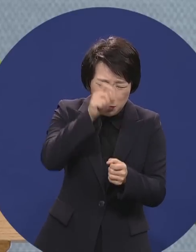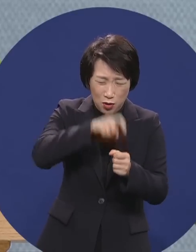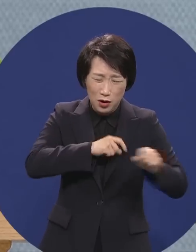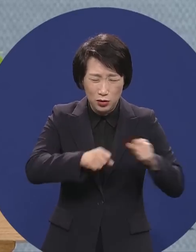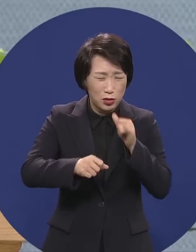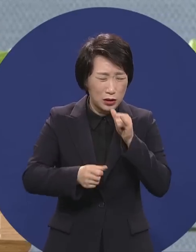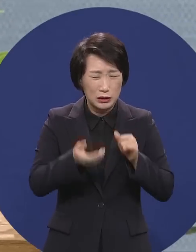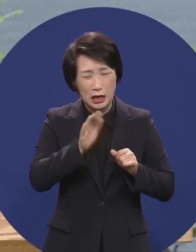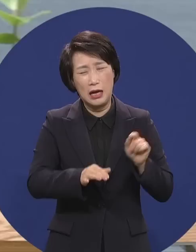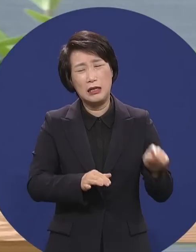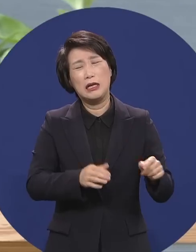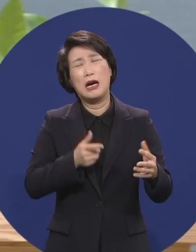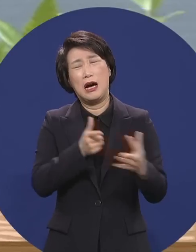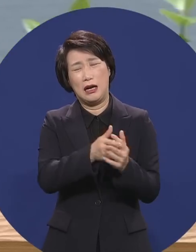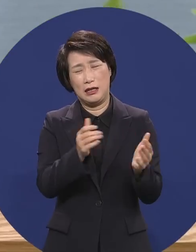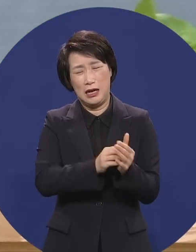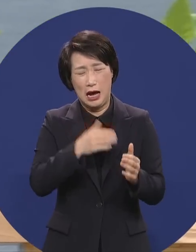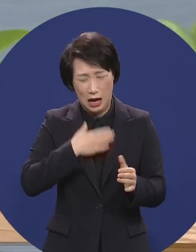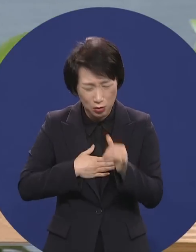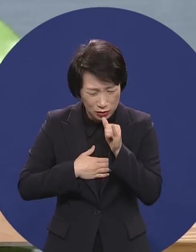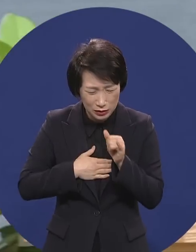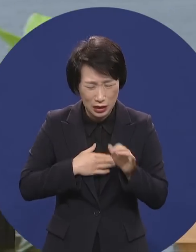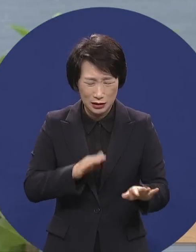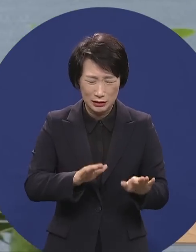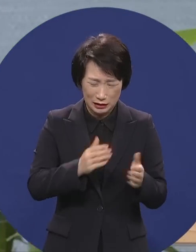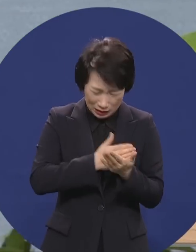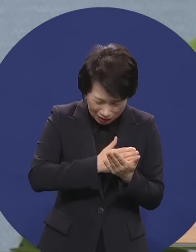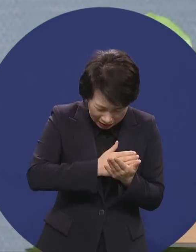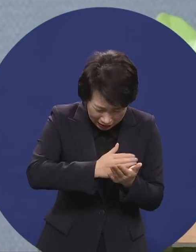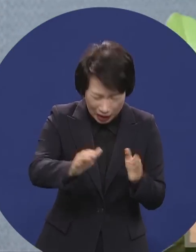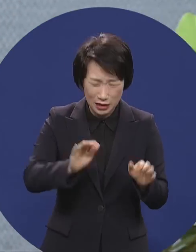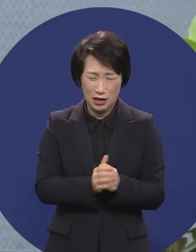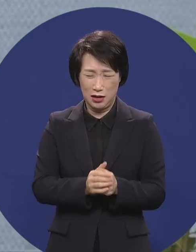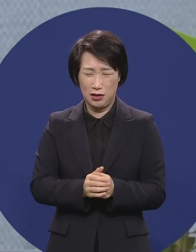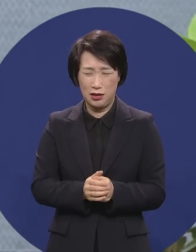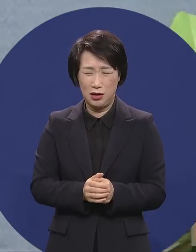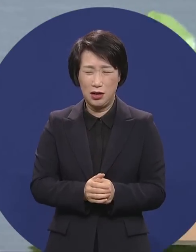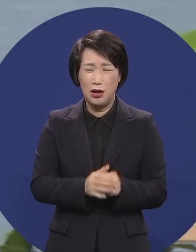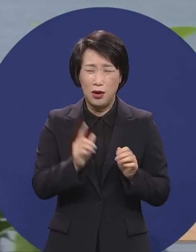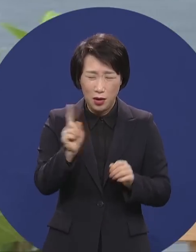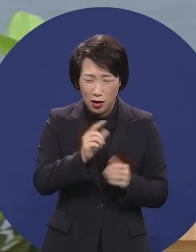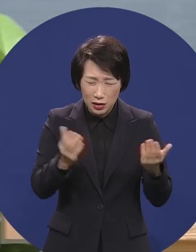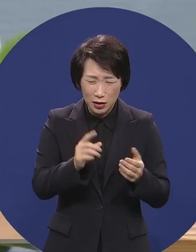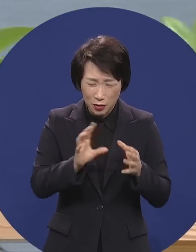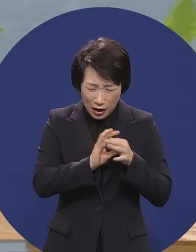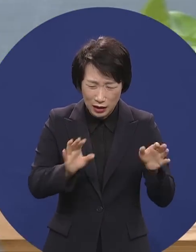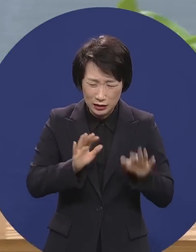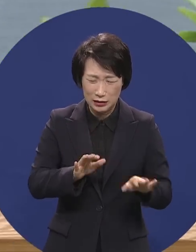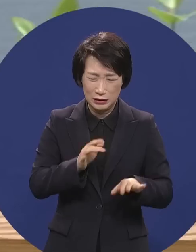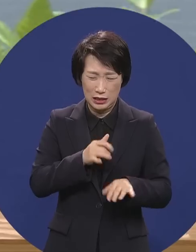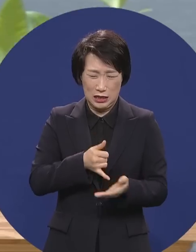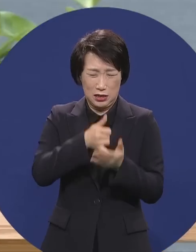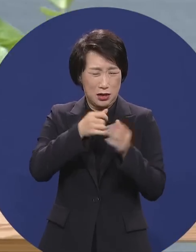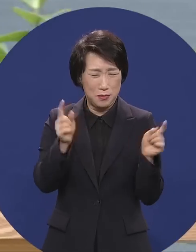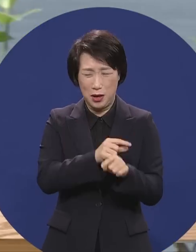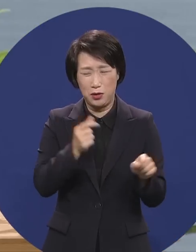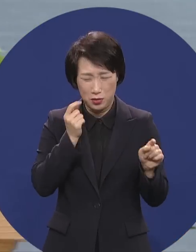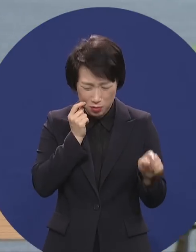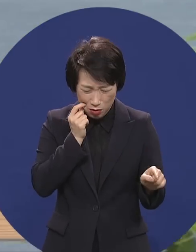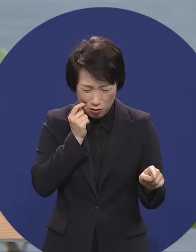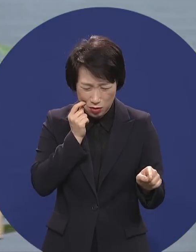치나 내 수작을 이미 알고 있으면 떠나갈지어다. 어떤 일이 있어도 너는 내 인격을 바꿀 수